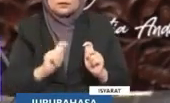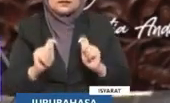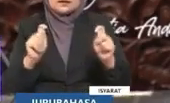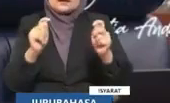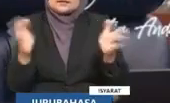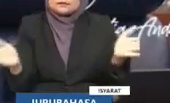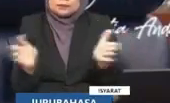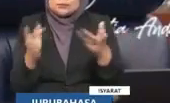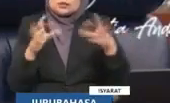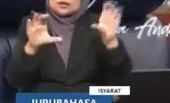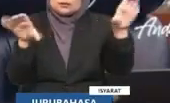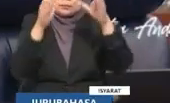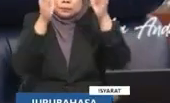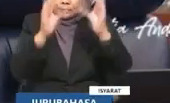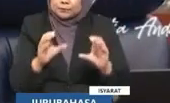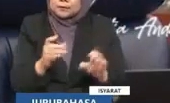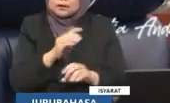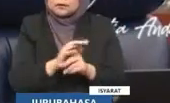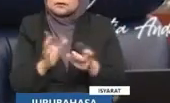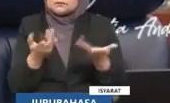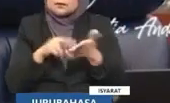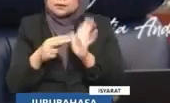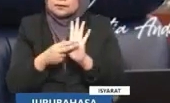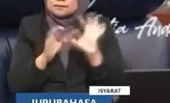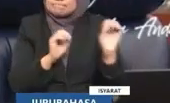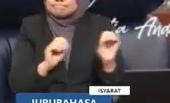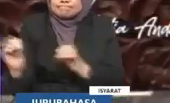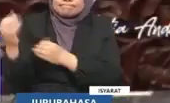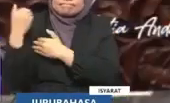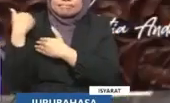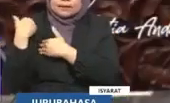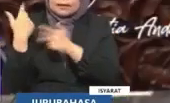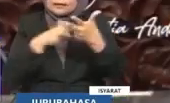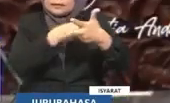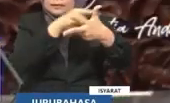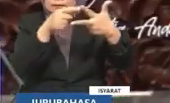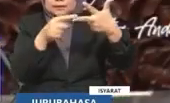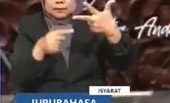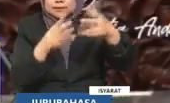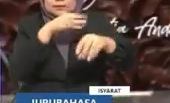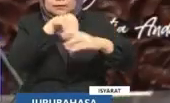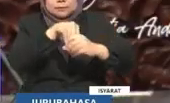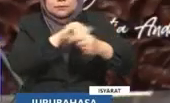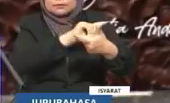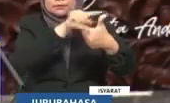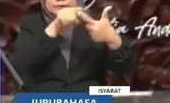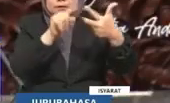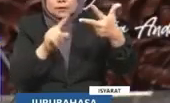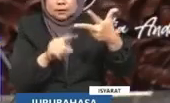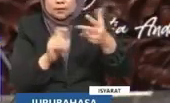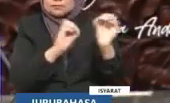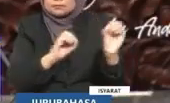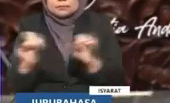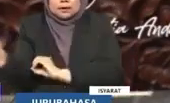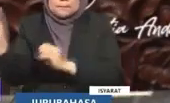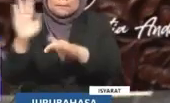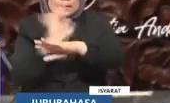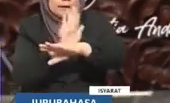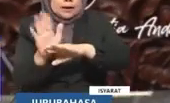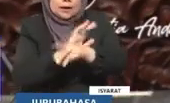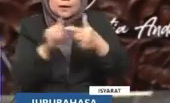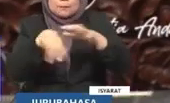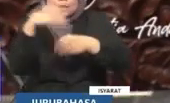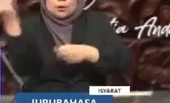tindakan jika masa pendek telah diambil yang berorientasikan nahkoda tiga jenis intervensi yaitu ide berorientasikan